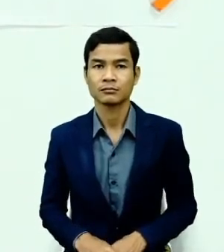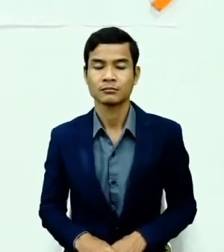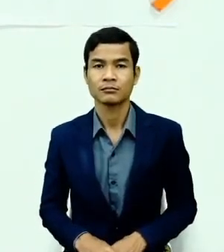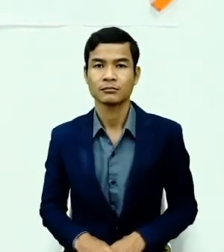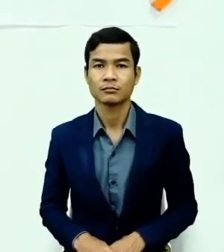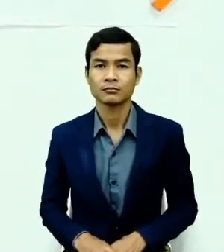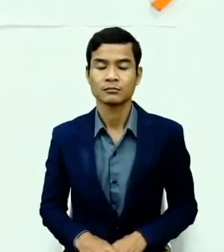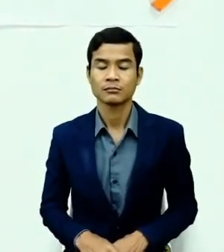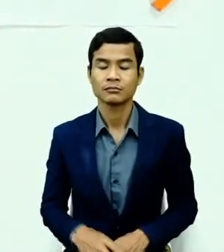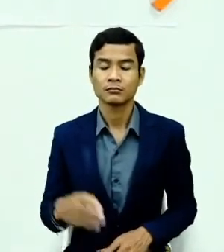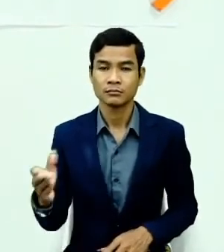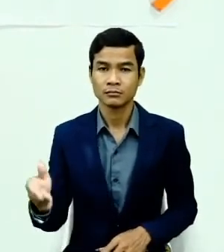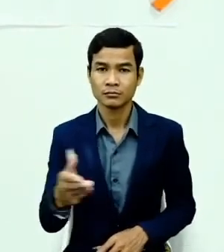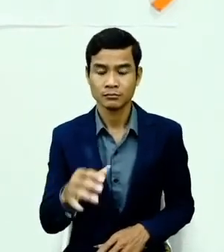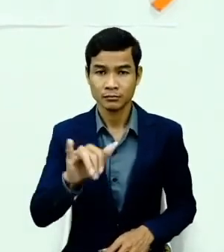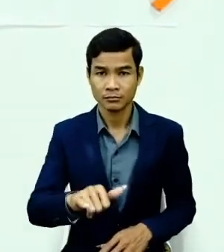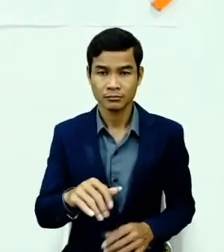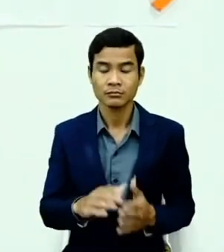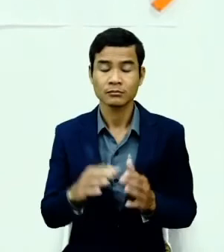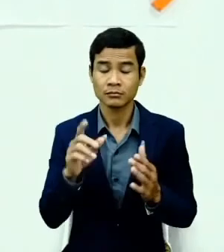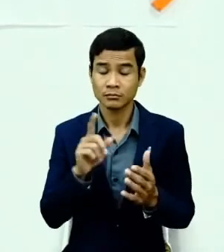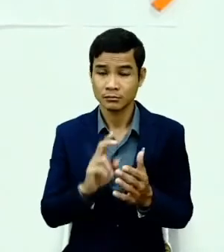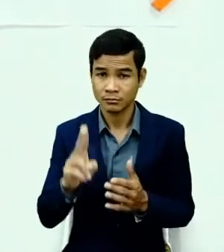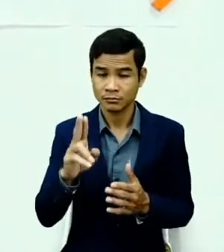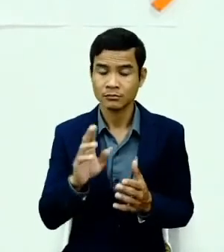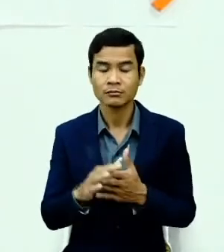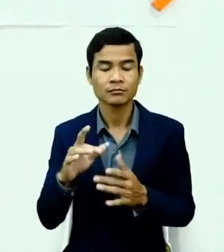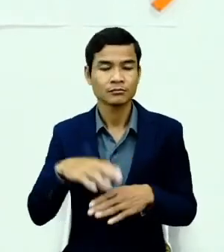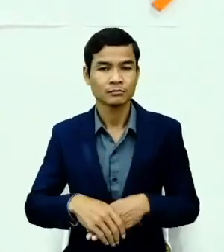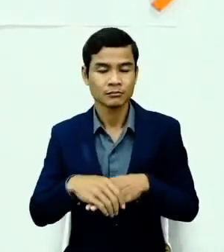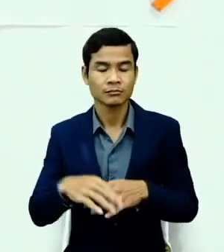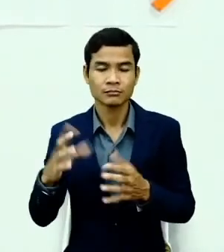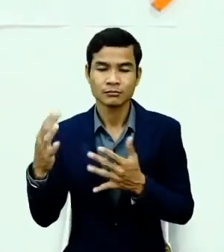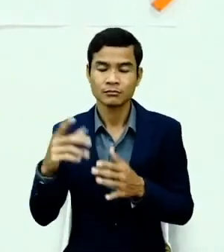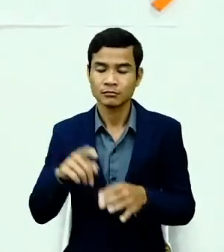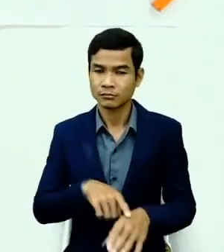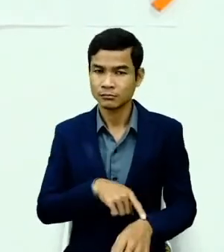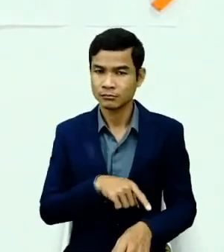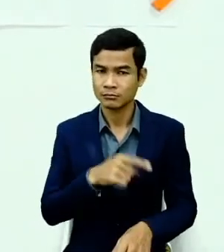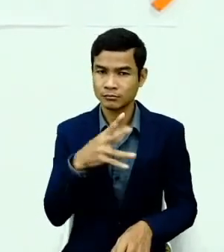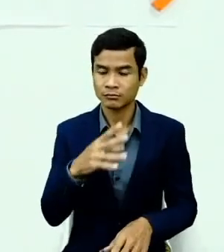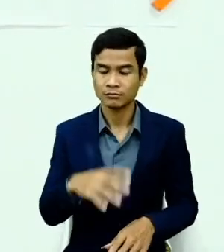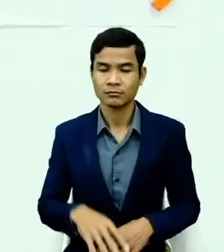កូនណាដែលនៅក្រោយគេកូនស្រោតិចណាកុំឲ្យមិត្តភ័ក្តិយើងចាំយូរ